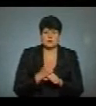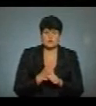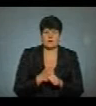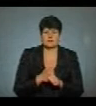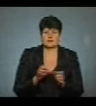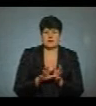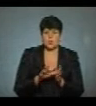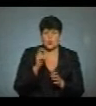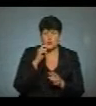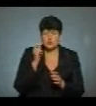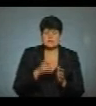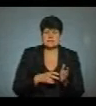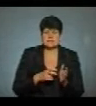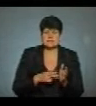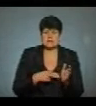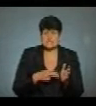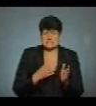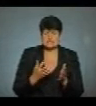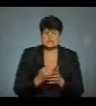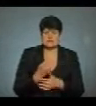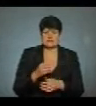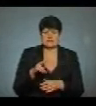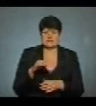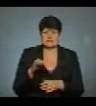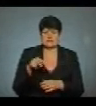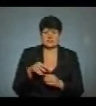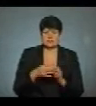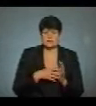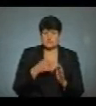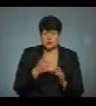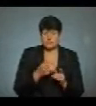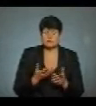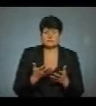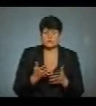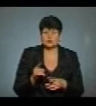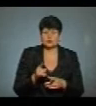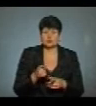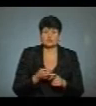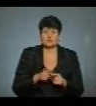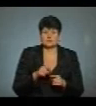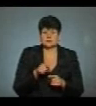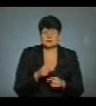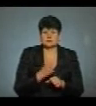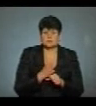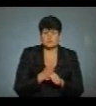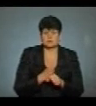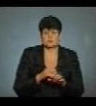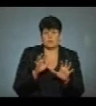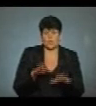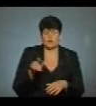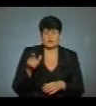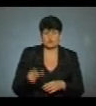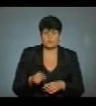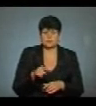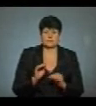«Укрзалізниці», поліцейські виявили в Тернополі у листопаді 2019 року. Вони встановили, що до видобутку криптовалюти причетний посадовець.